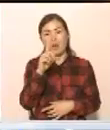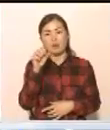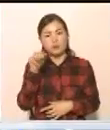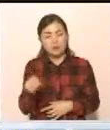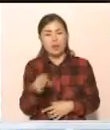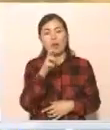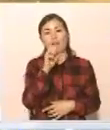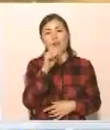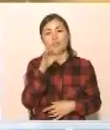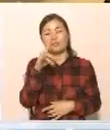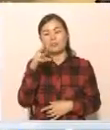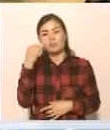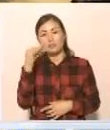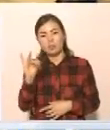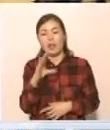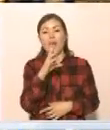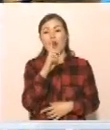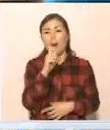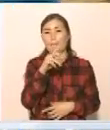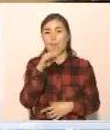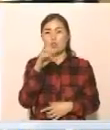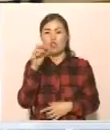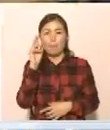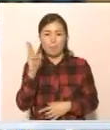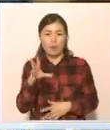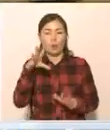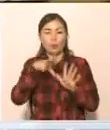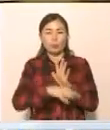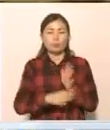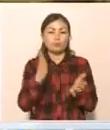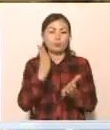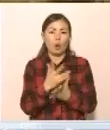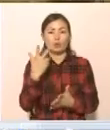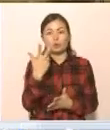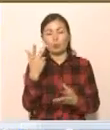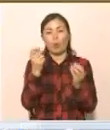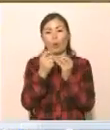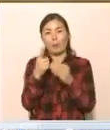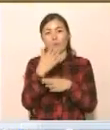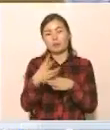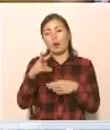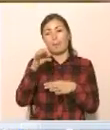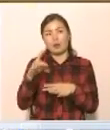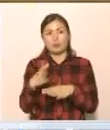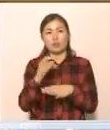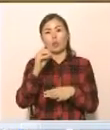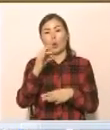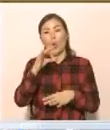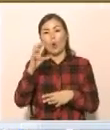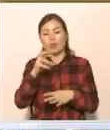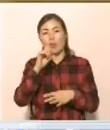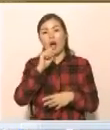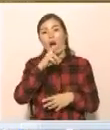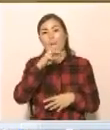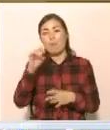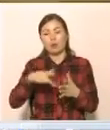Нұрдәулетов, Василий Левит және Қамшыбек Қоңқабаев бар. Іріктеу турнирі 3 мен 11 наурыз аралығында Иорданияның Аман